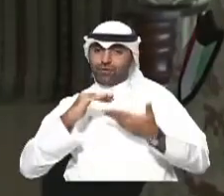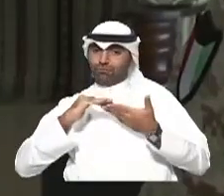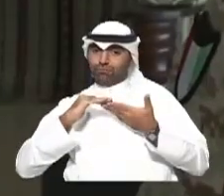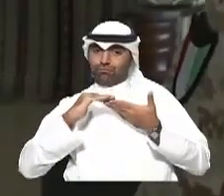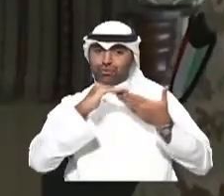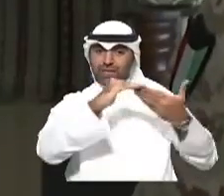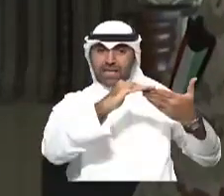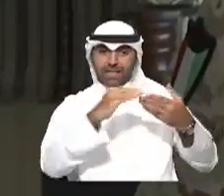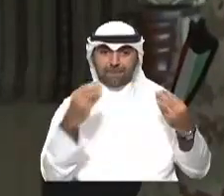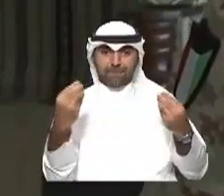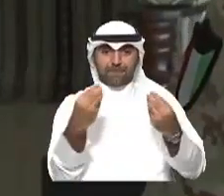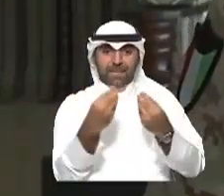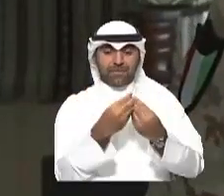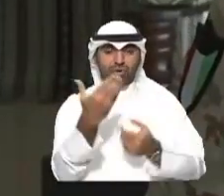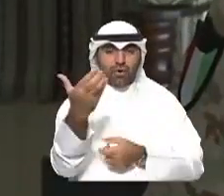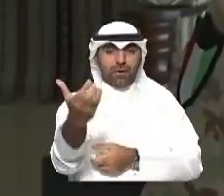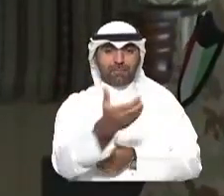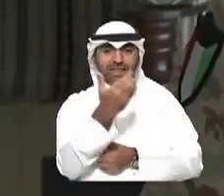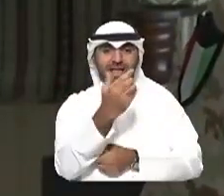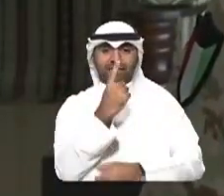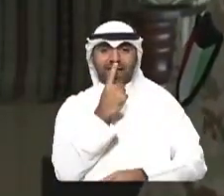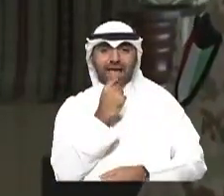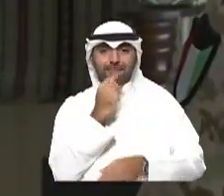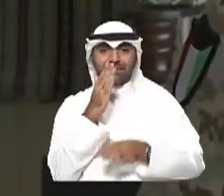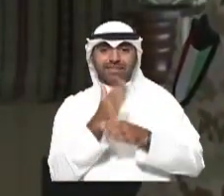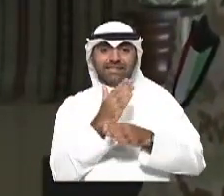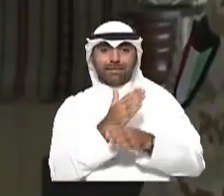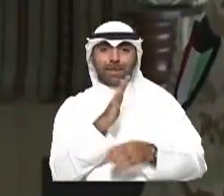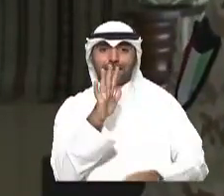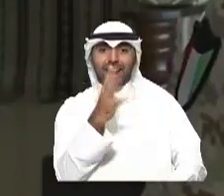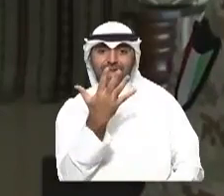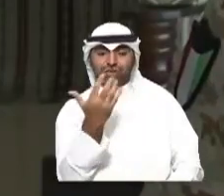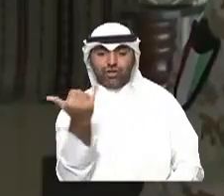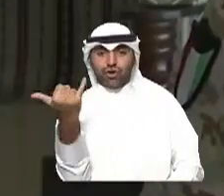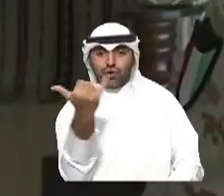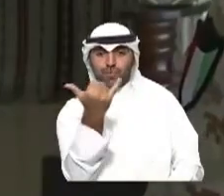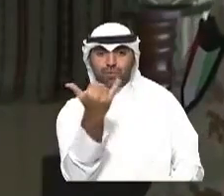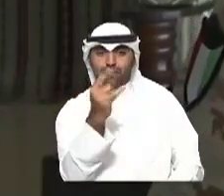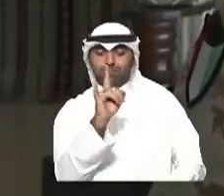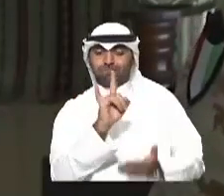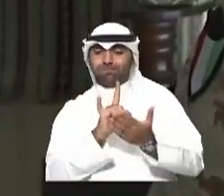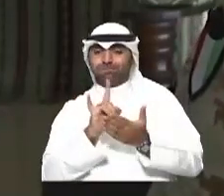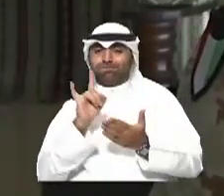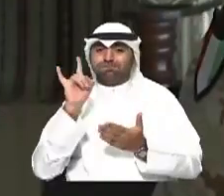نقل الأخوة في المطافي إلى الأخوة في دولة قطر الشقيقة